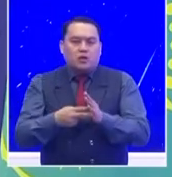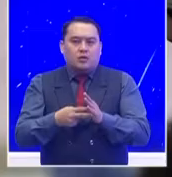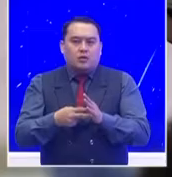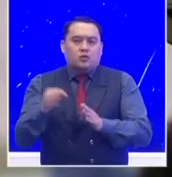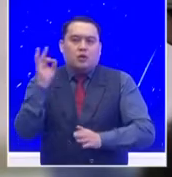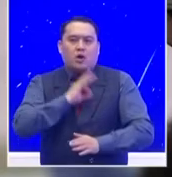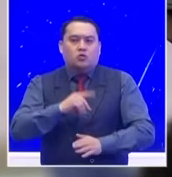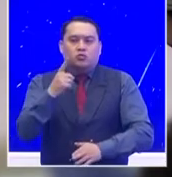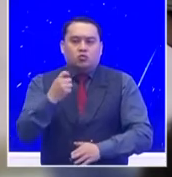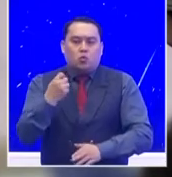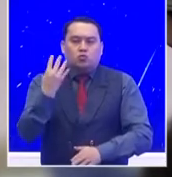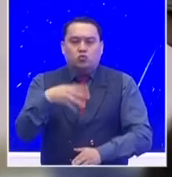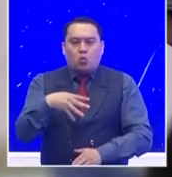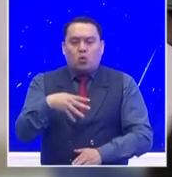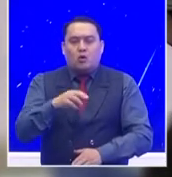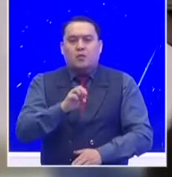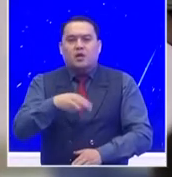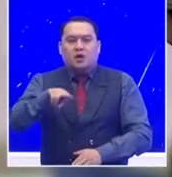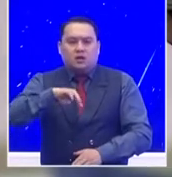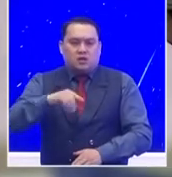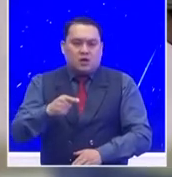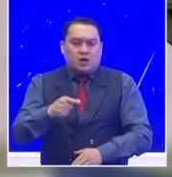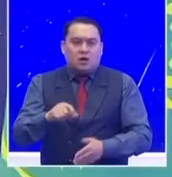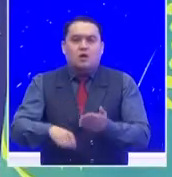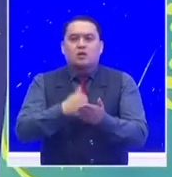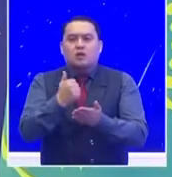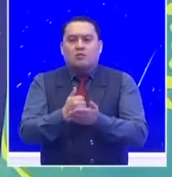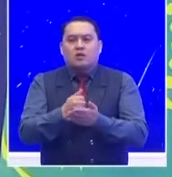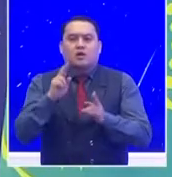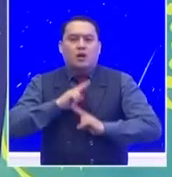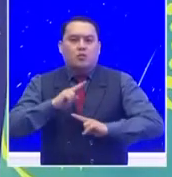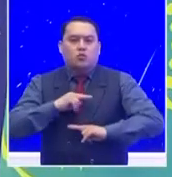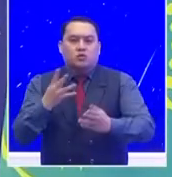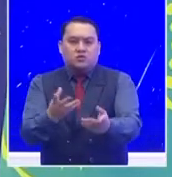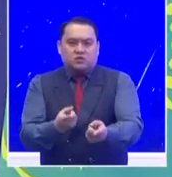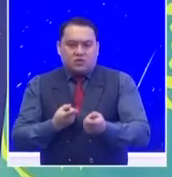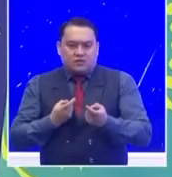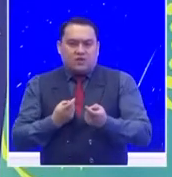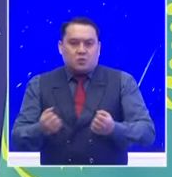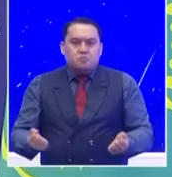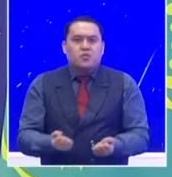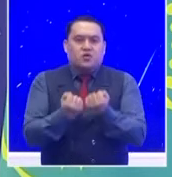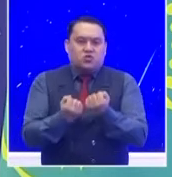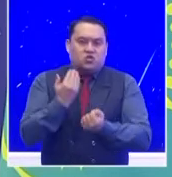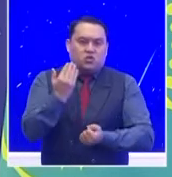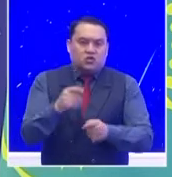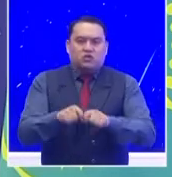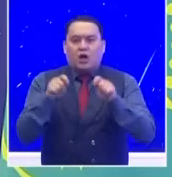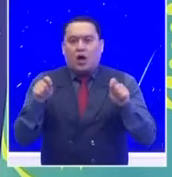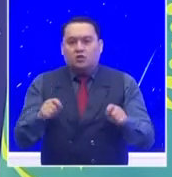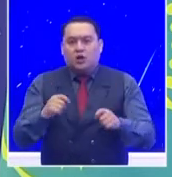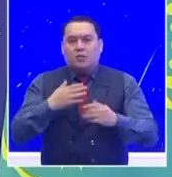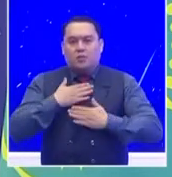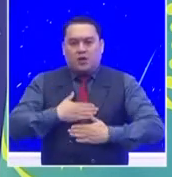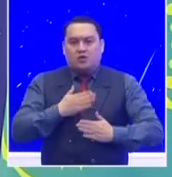доходы где-то 140 миллиардов. Самое главное – это работа с инвесторами, поддержка их, создание